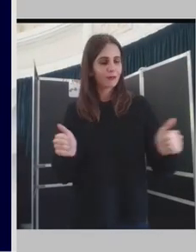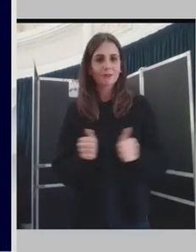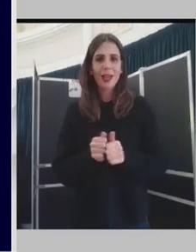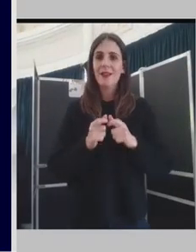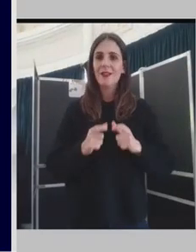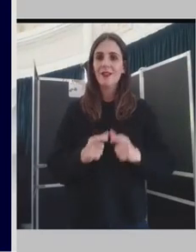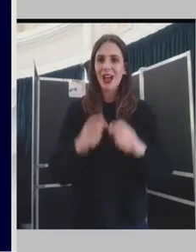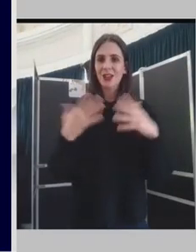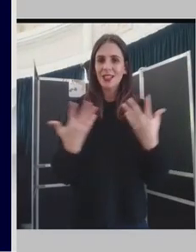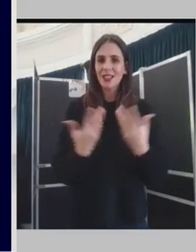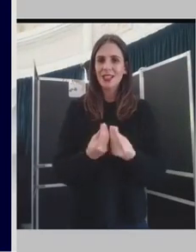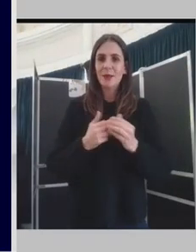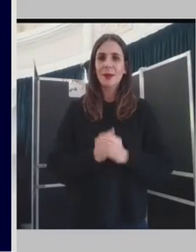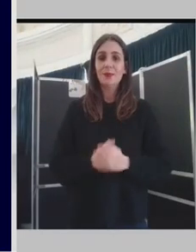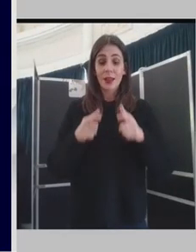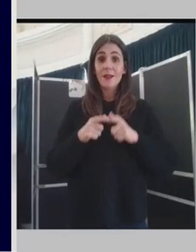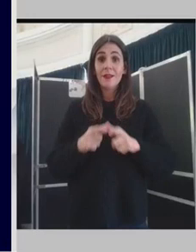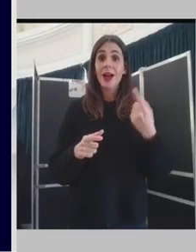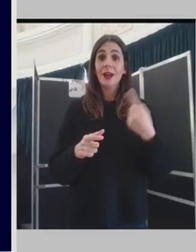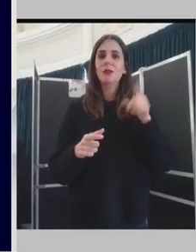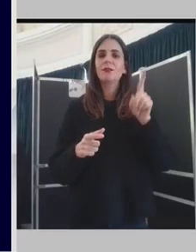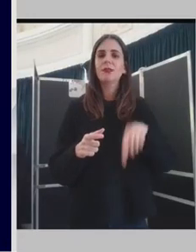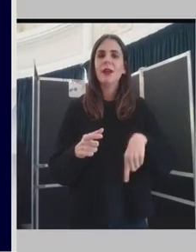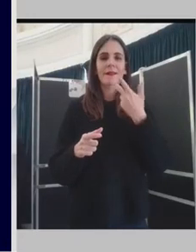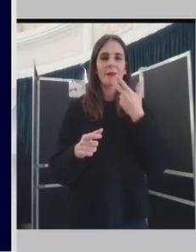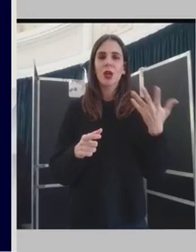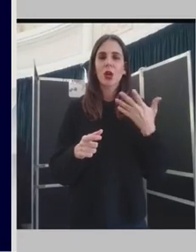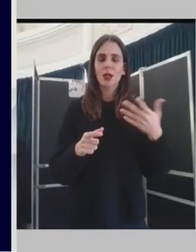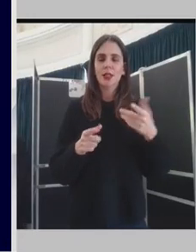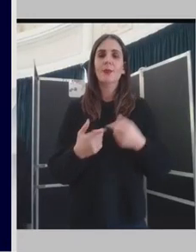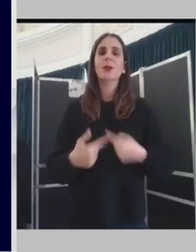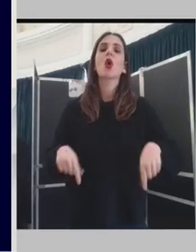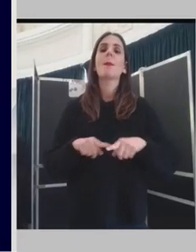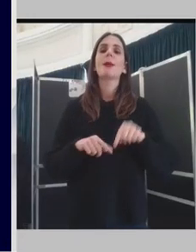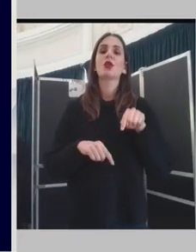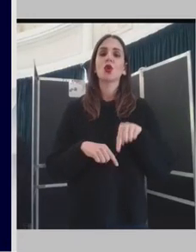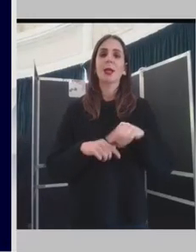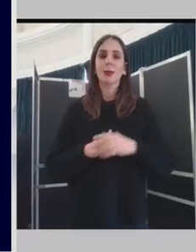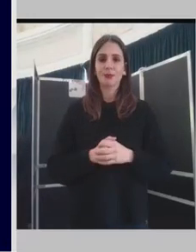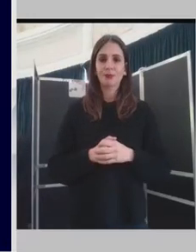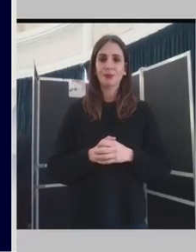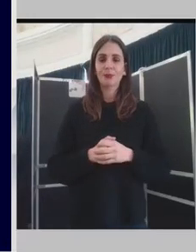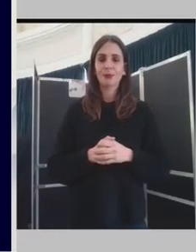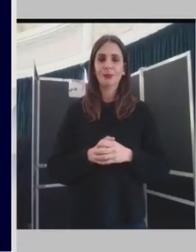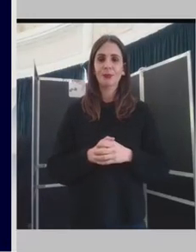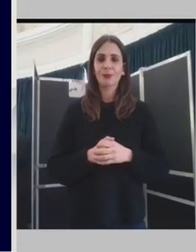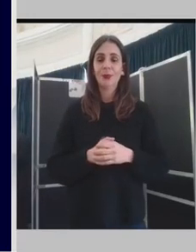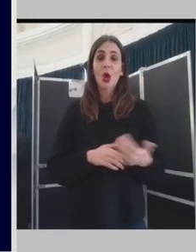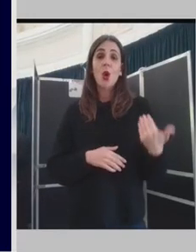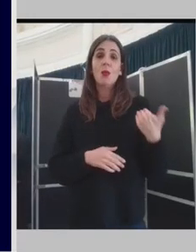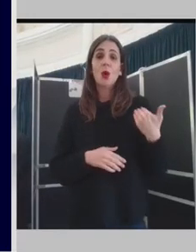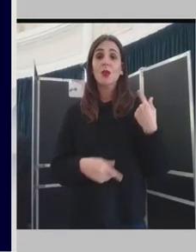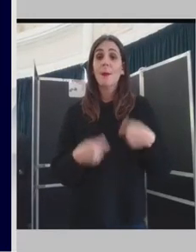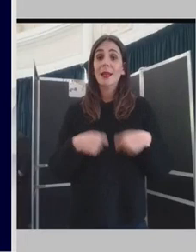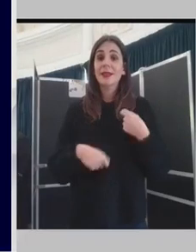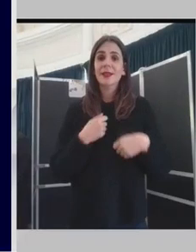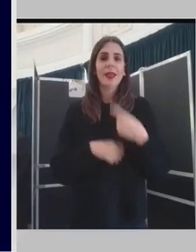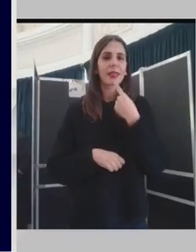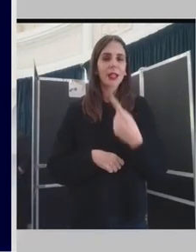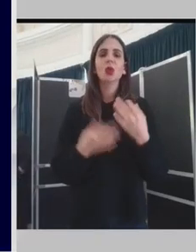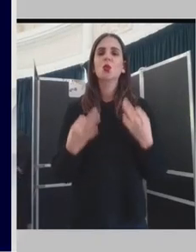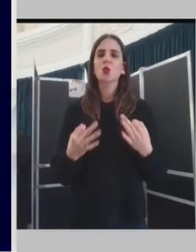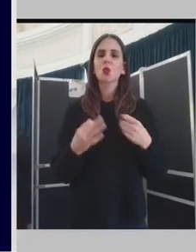viaggio voluto dalla Commissione. Cioè, la testardaggine che diceva prima la Presidente in